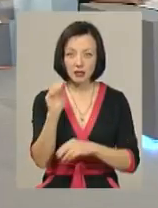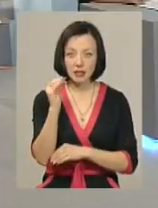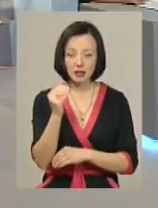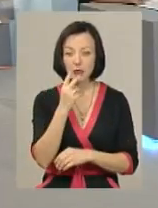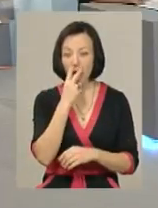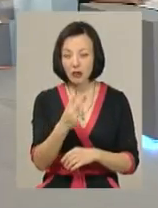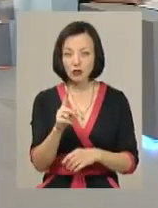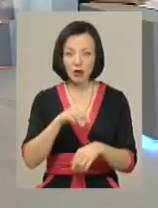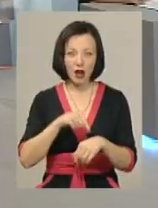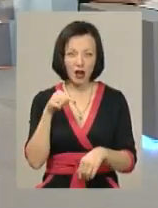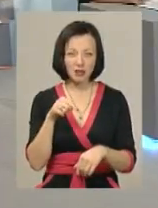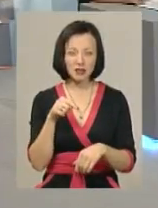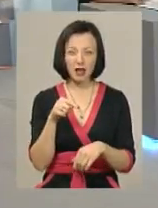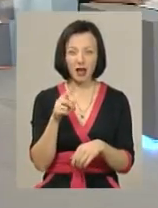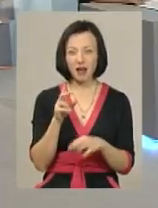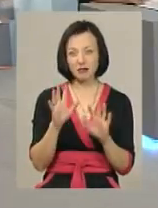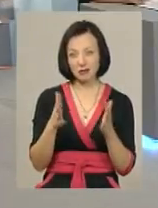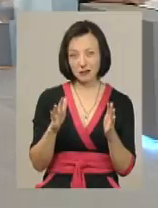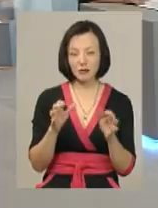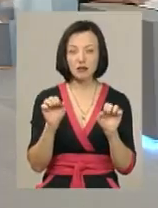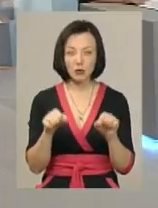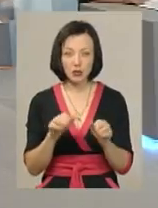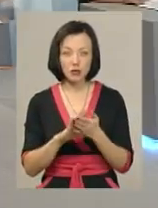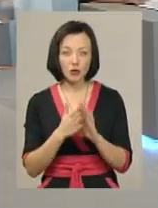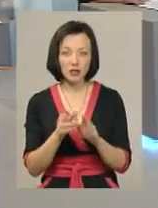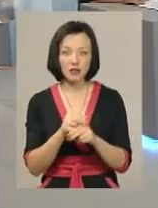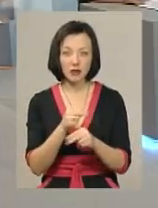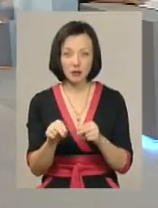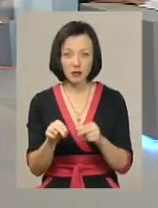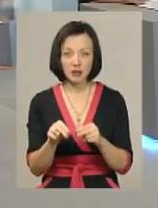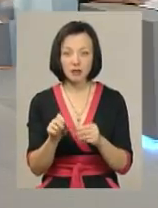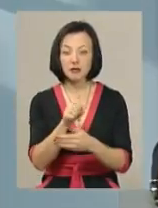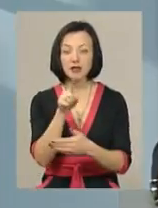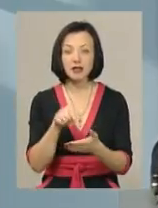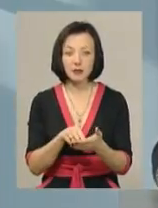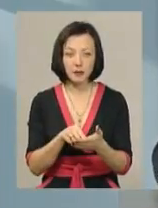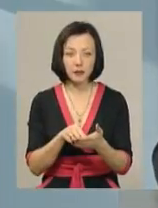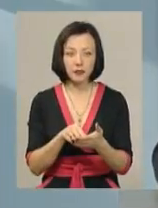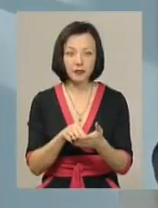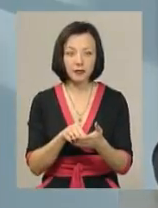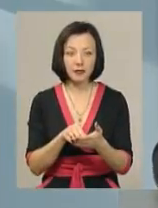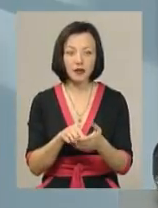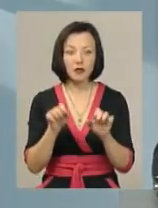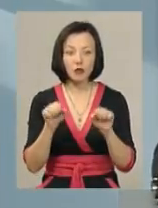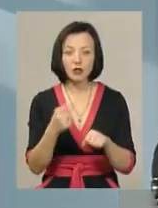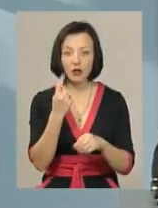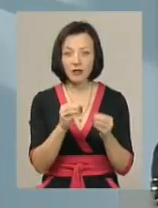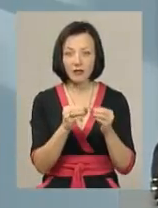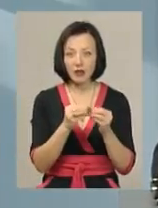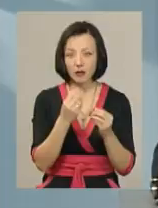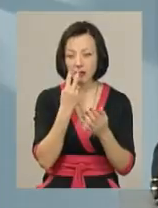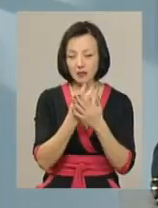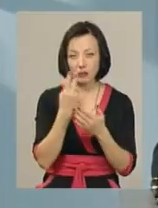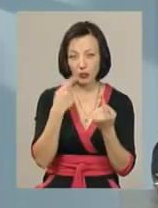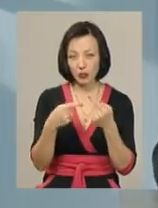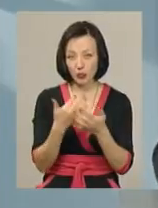дитині і бачити що реакція не зовсім Та яку би хотіли теж можна ситуацію виправити шляхом постановки запитань Да Завжди на одне і те саме можна дивитись